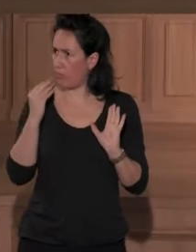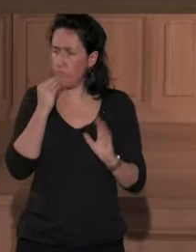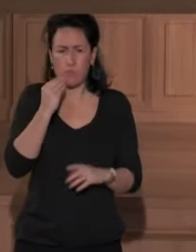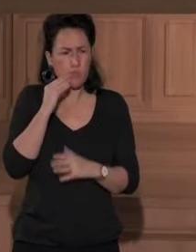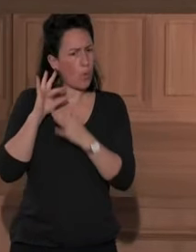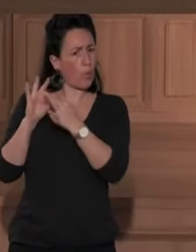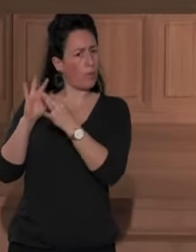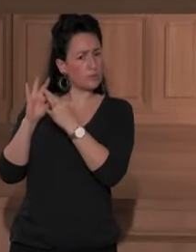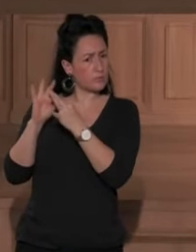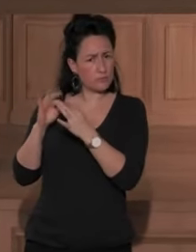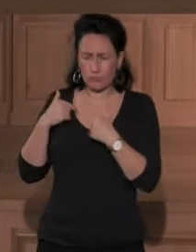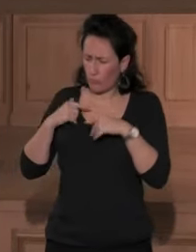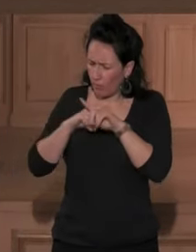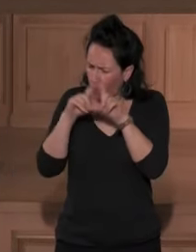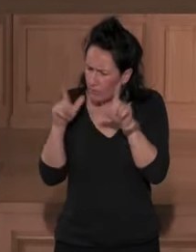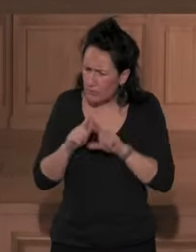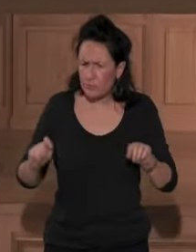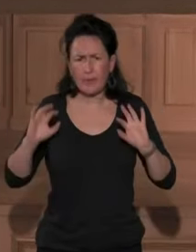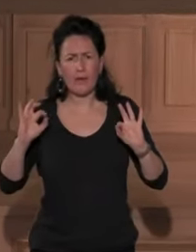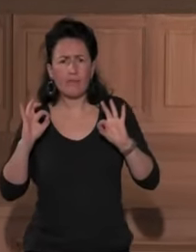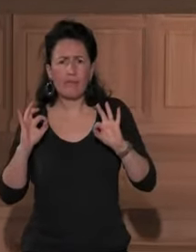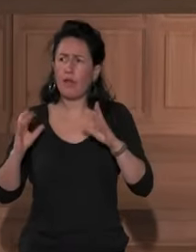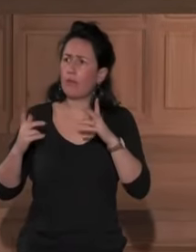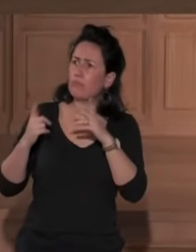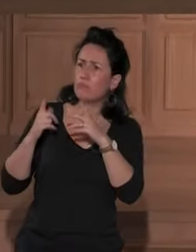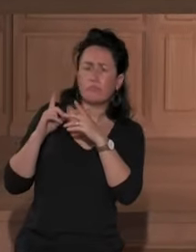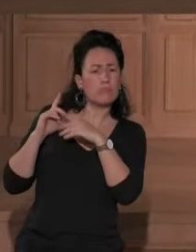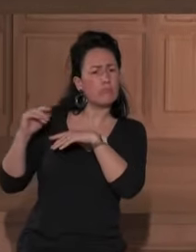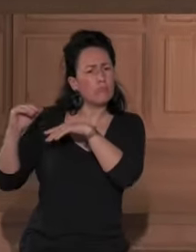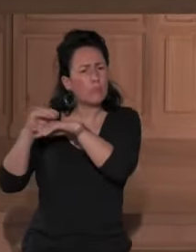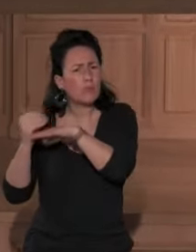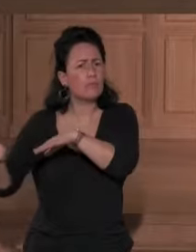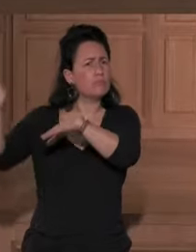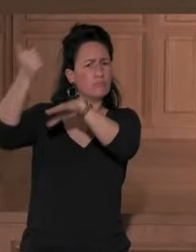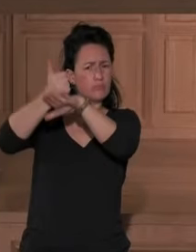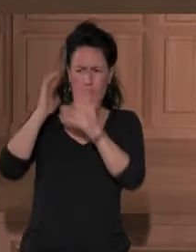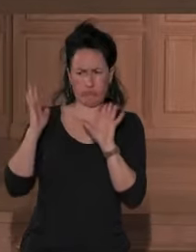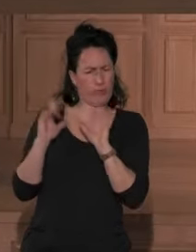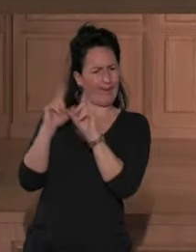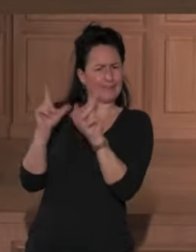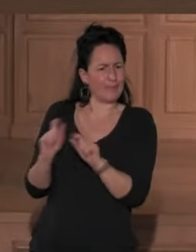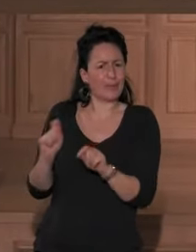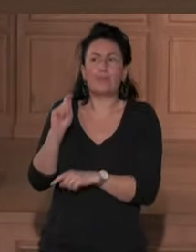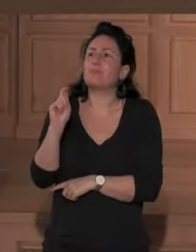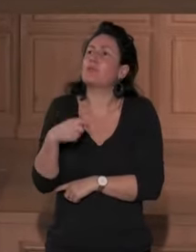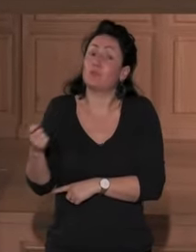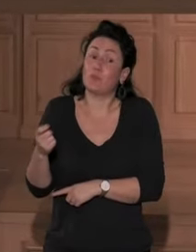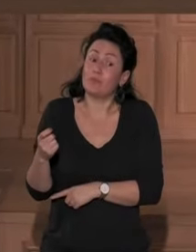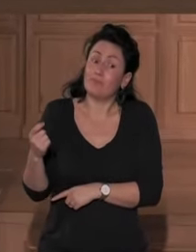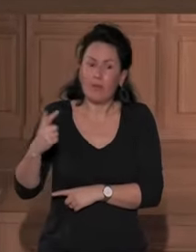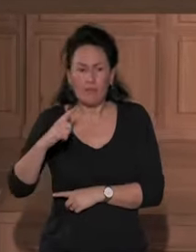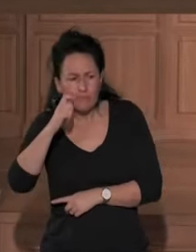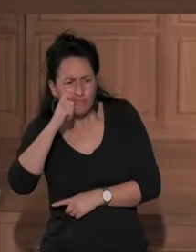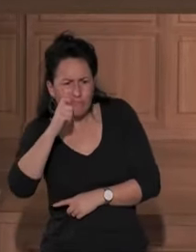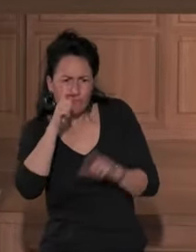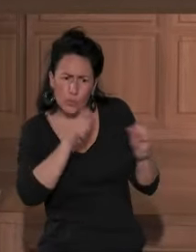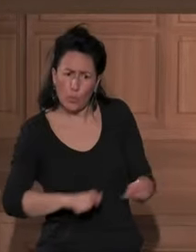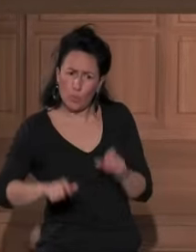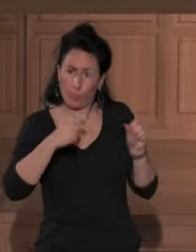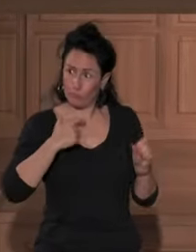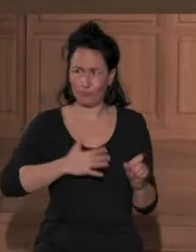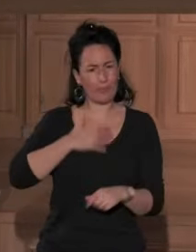le droit commun, mais aussi pour les autorités. Et évidemment, on aime bien les contrôles. Pourquoi? Parce qu'un contrôle comme